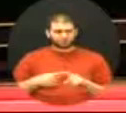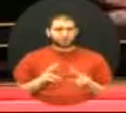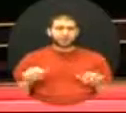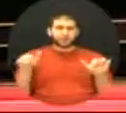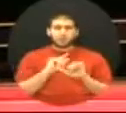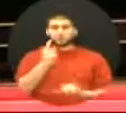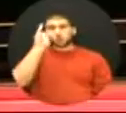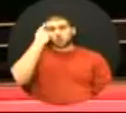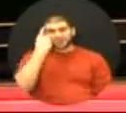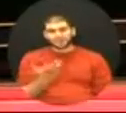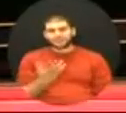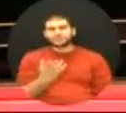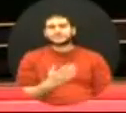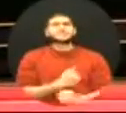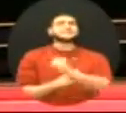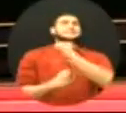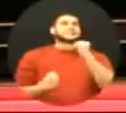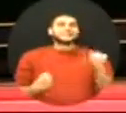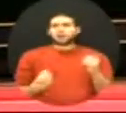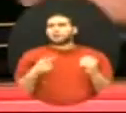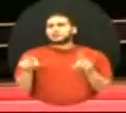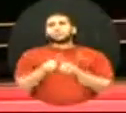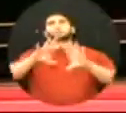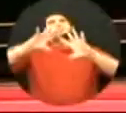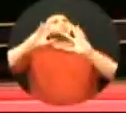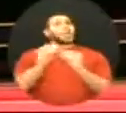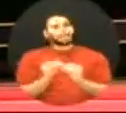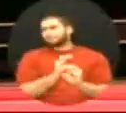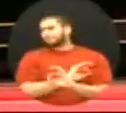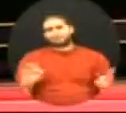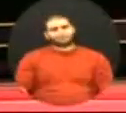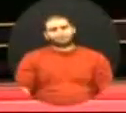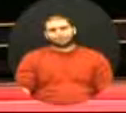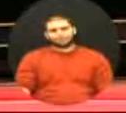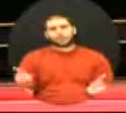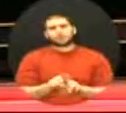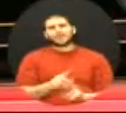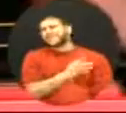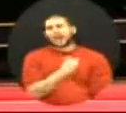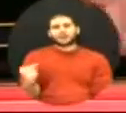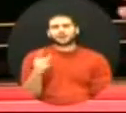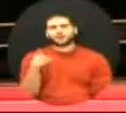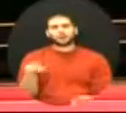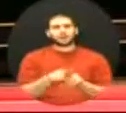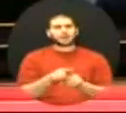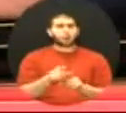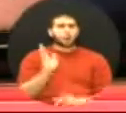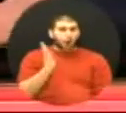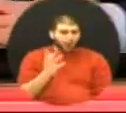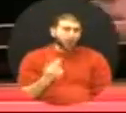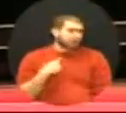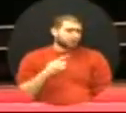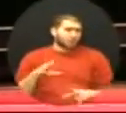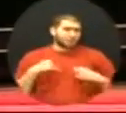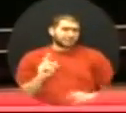ומי שחושב שהשמאל זה מושלם, והימין הוא משמש את הרוע בהתגלמותו, אז אני חולק